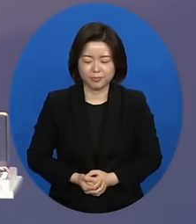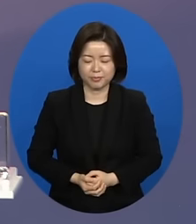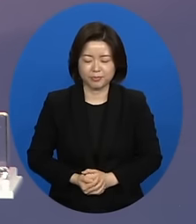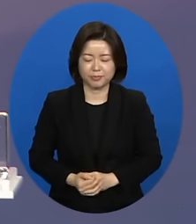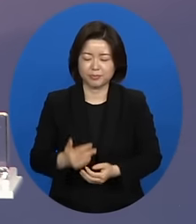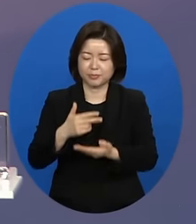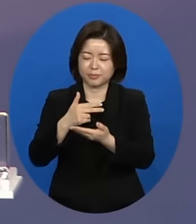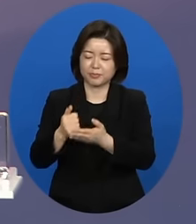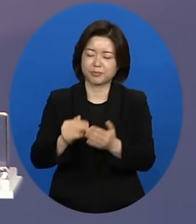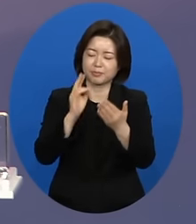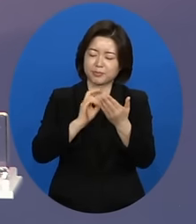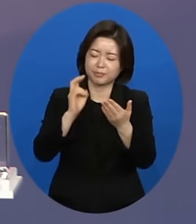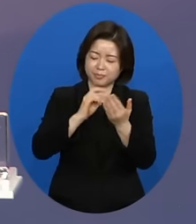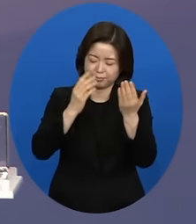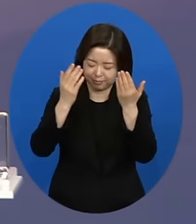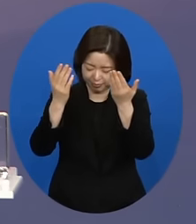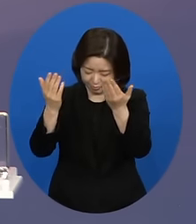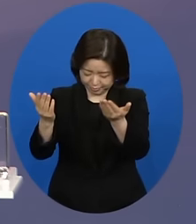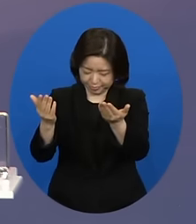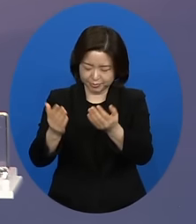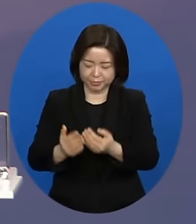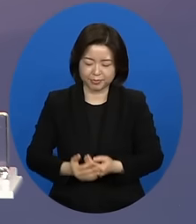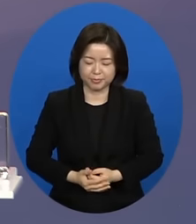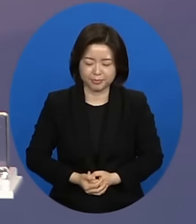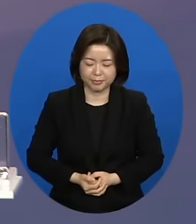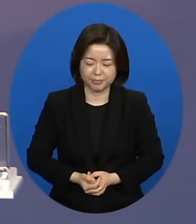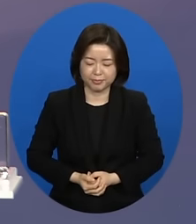주님을 찬양했습니다.